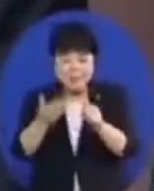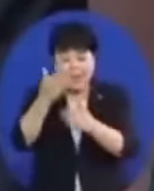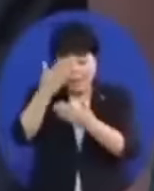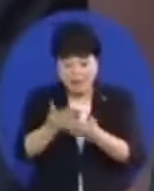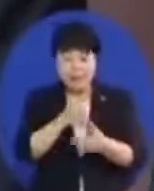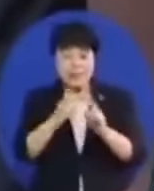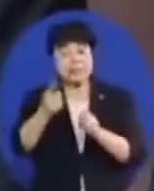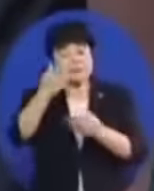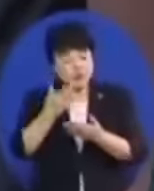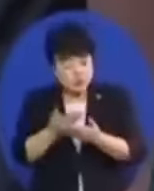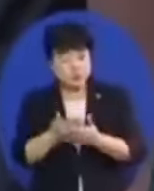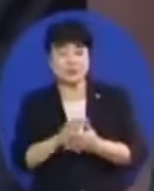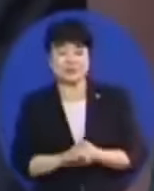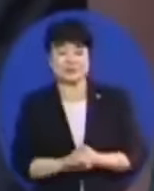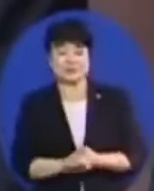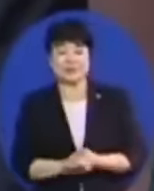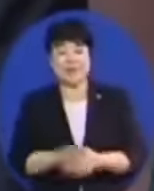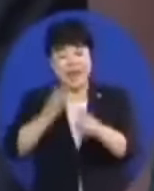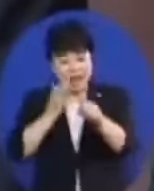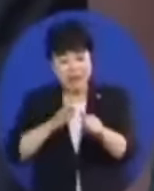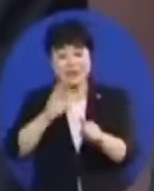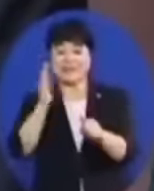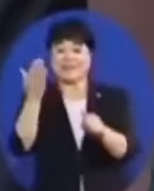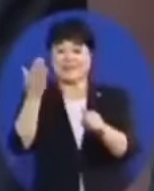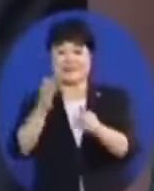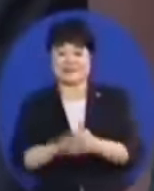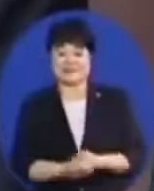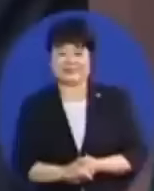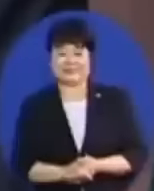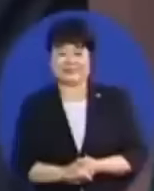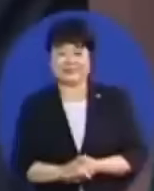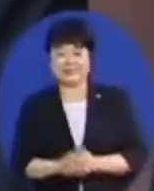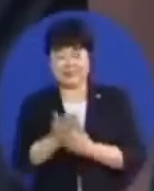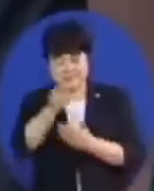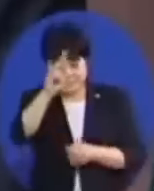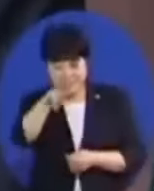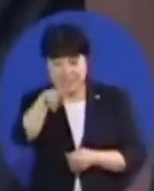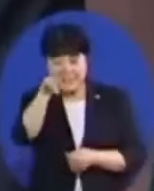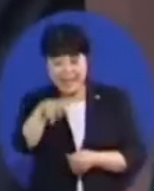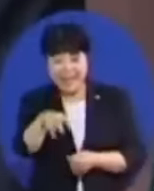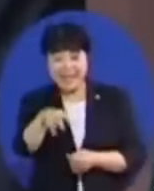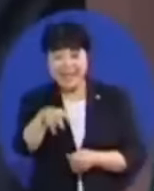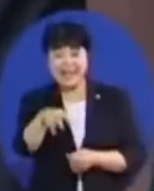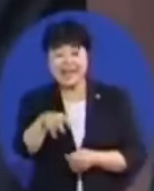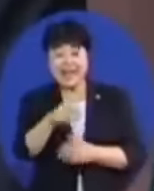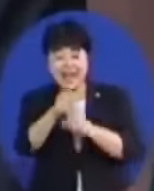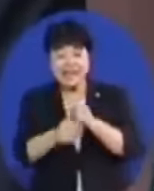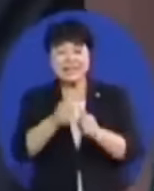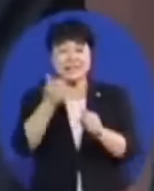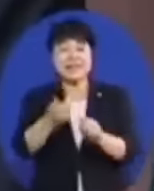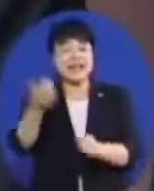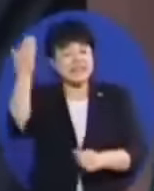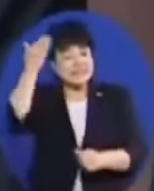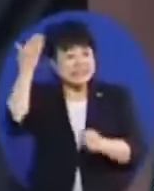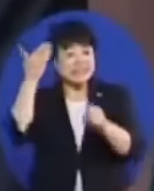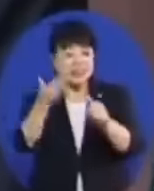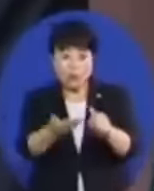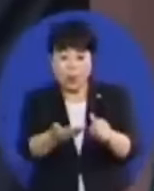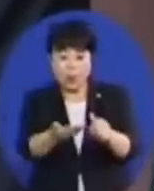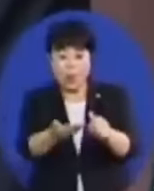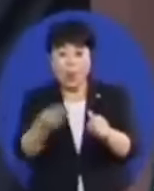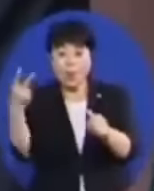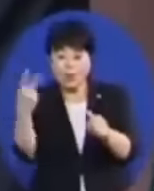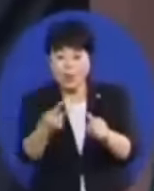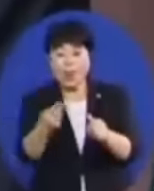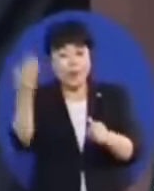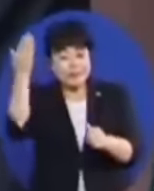될 말씀을 주시옵소서 간구해야 되는 것입니다. 우리는 성경을 읽으면 성경은 우리에게 하나님에 대한 지식을 줍니다. 그러나